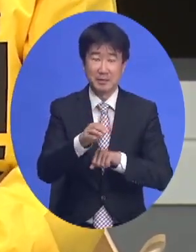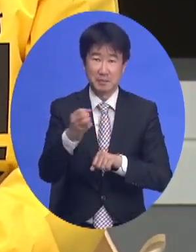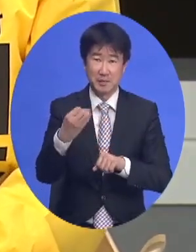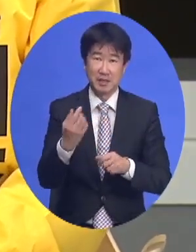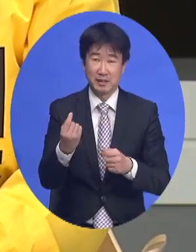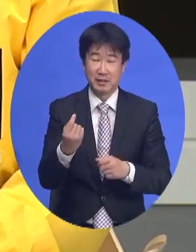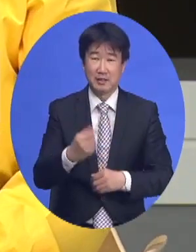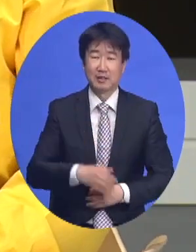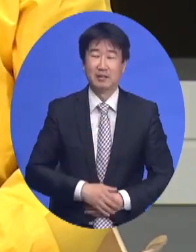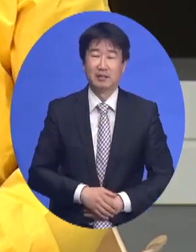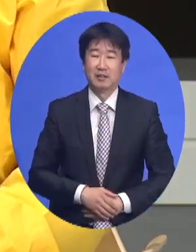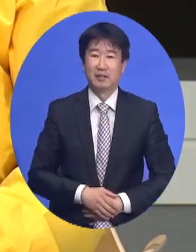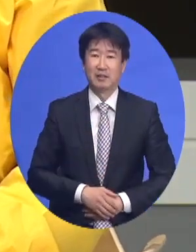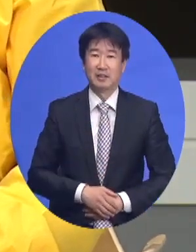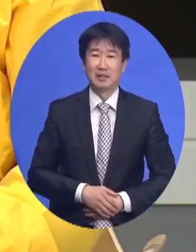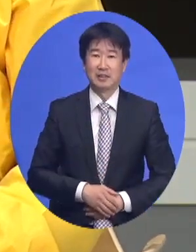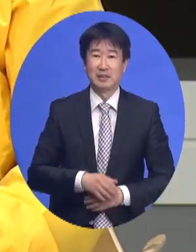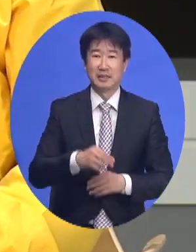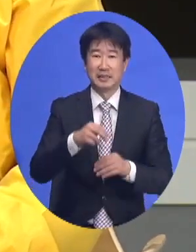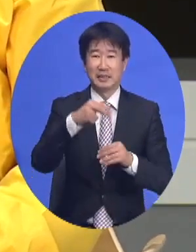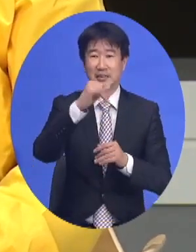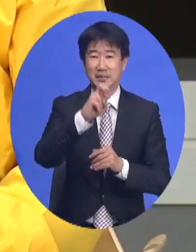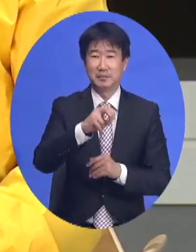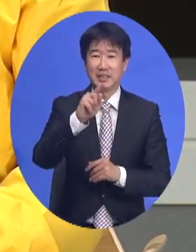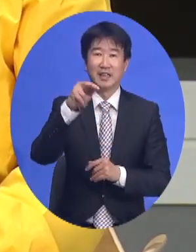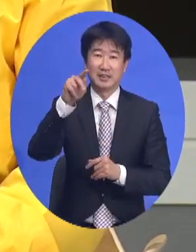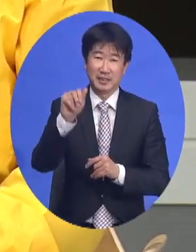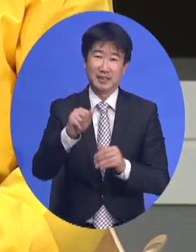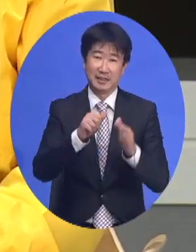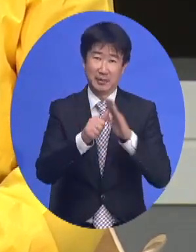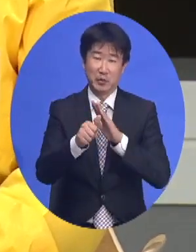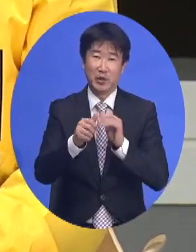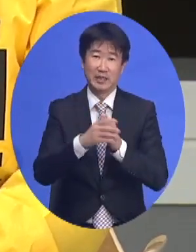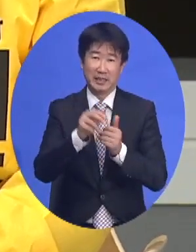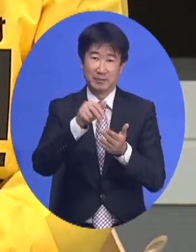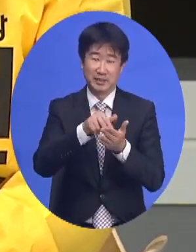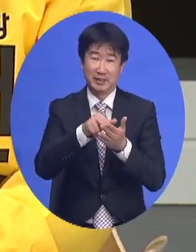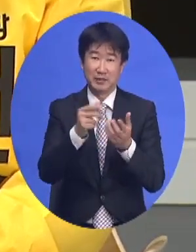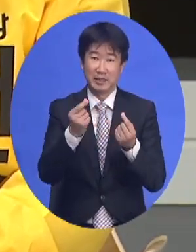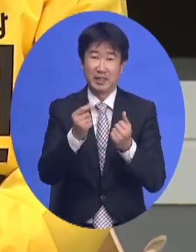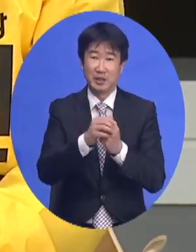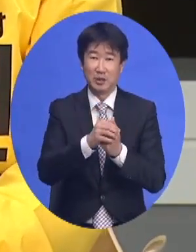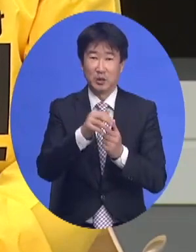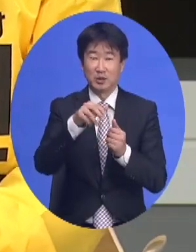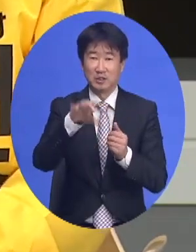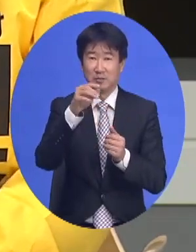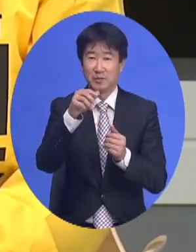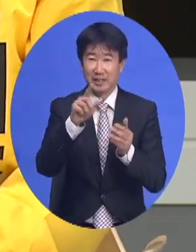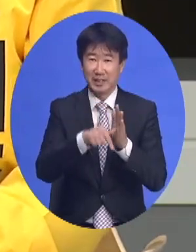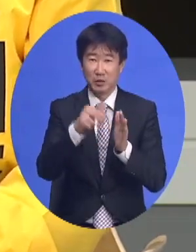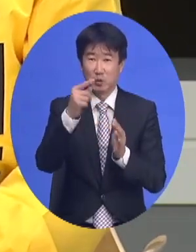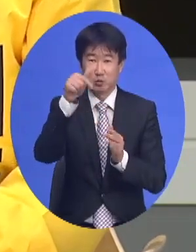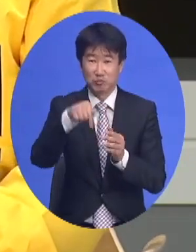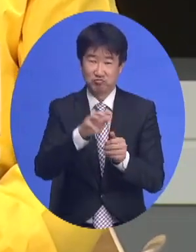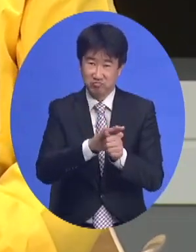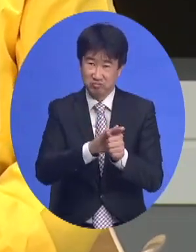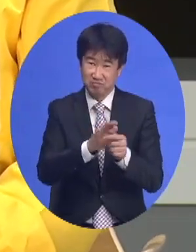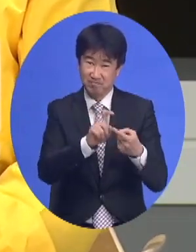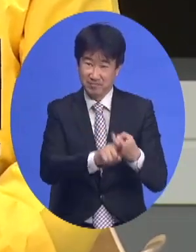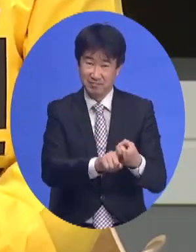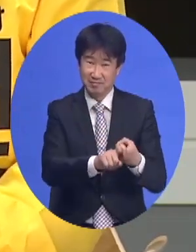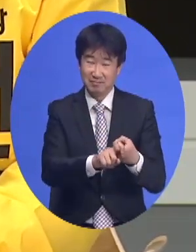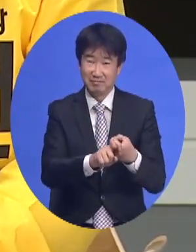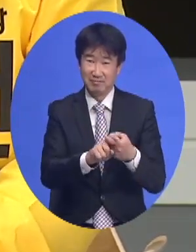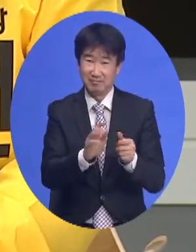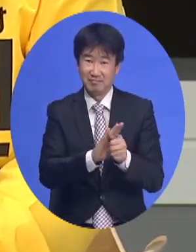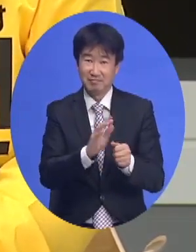아니요. 근데 그래 심상진 대표의 입장과 같이 네. 초기에는 그러니까 조국 씨를 그 옹호했습니까? 옹호가 아니고요.